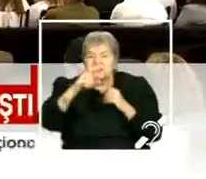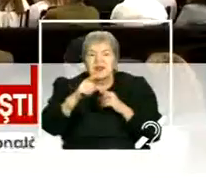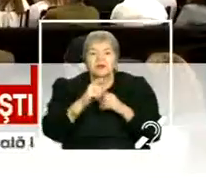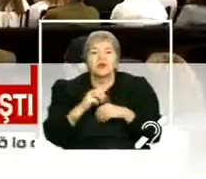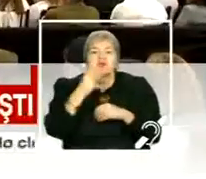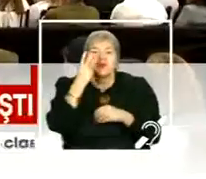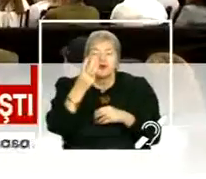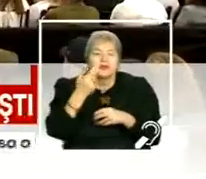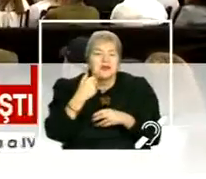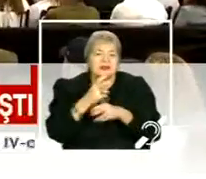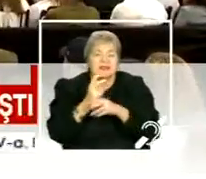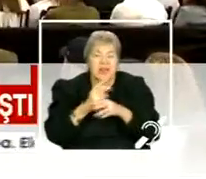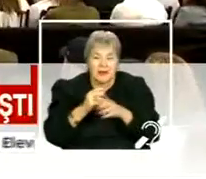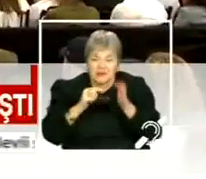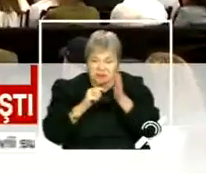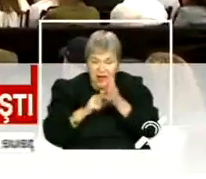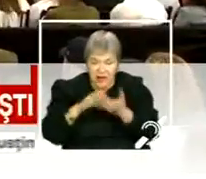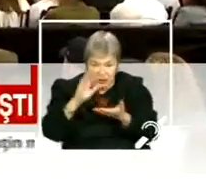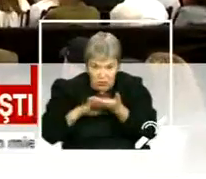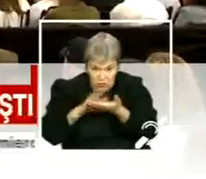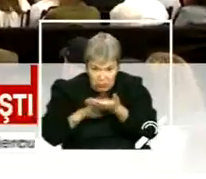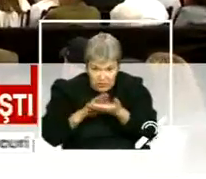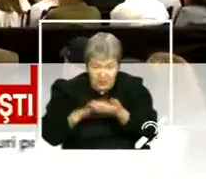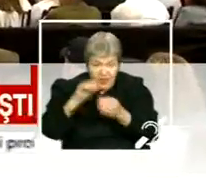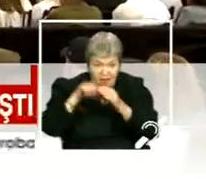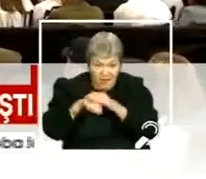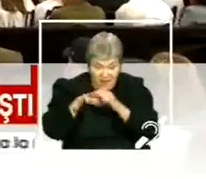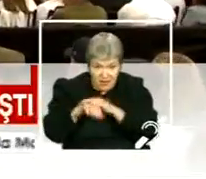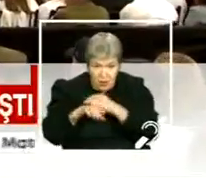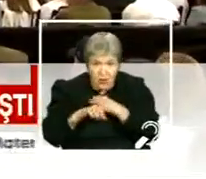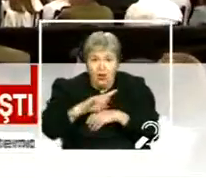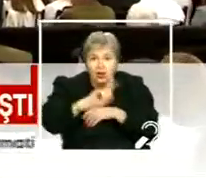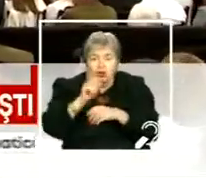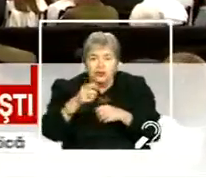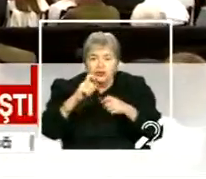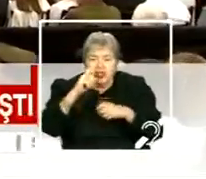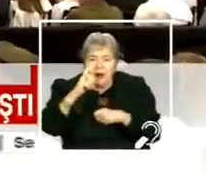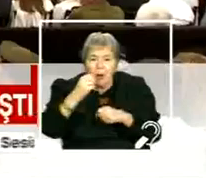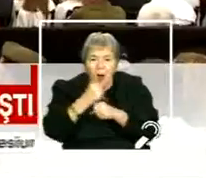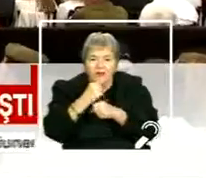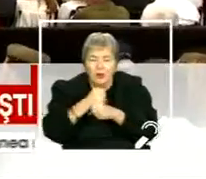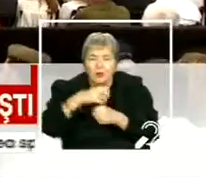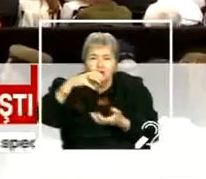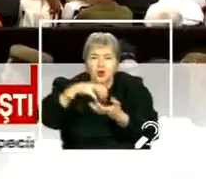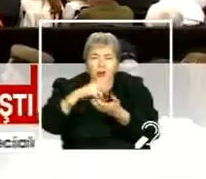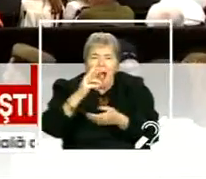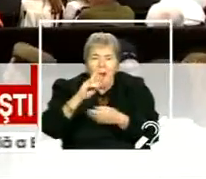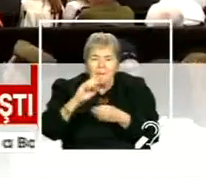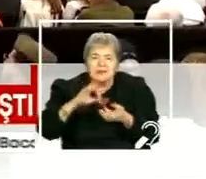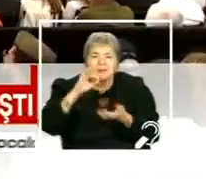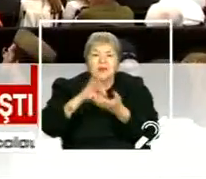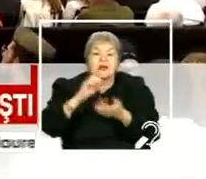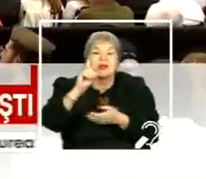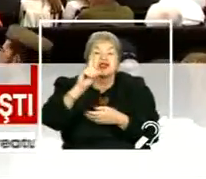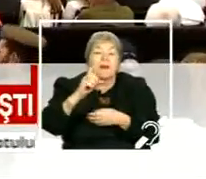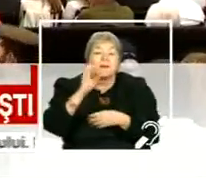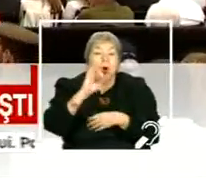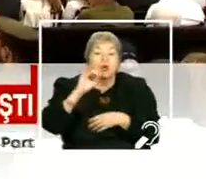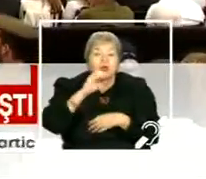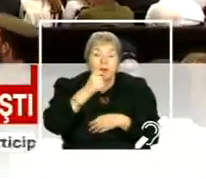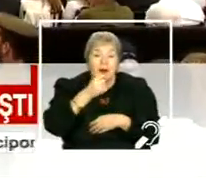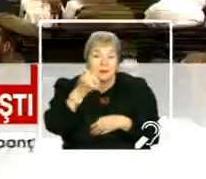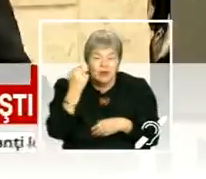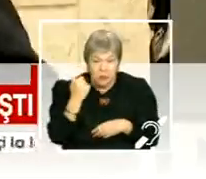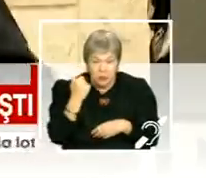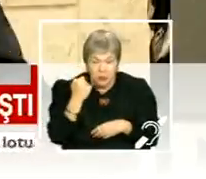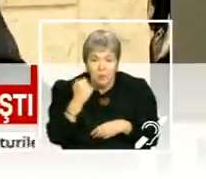Irlandei pentru a le arăta dovezi, inclusiv video, ale atrocităților comise de Hamas pe 7 octombrie. Guvernul israelian afirmă că prin